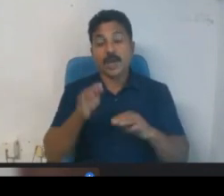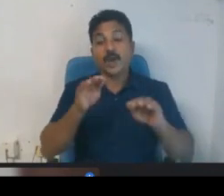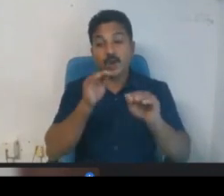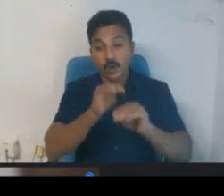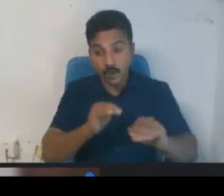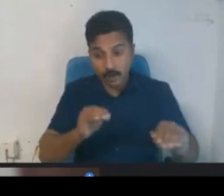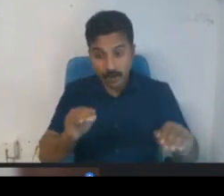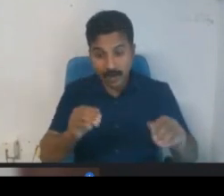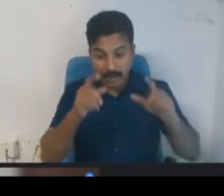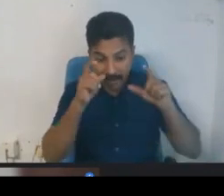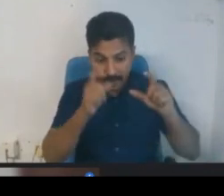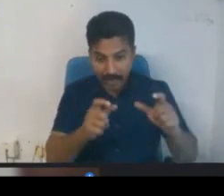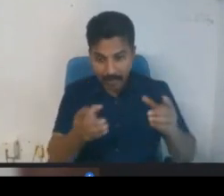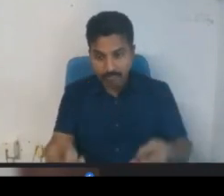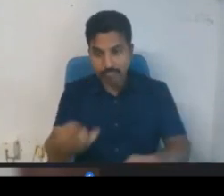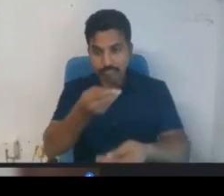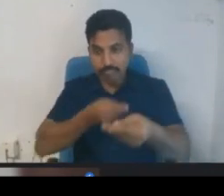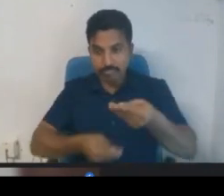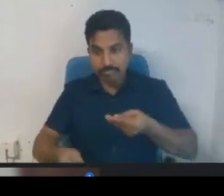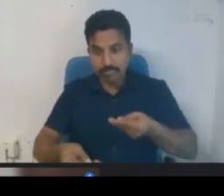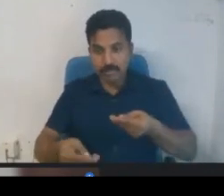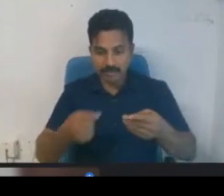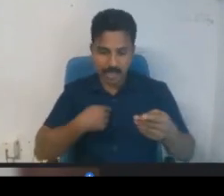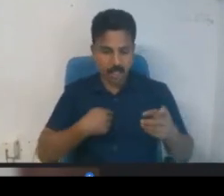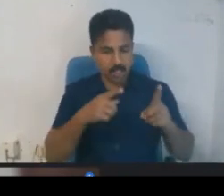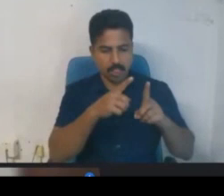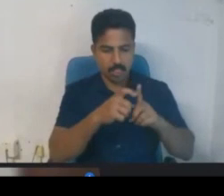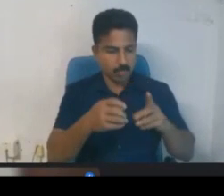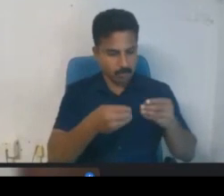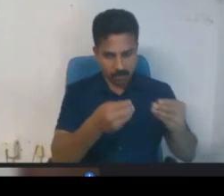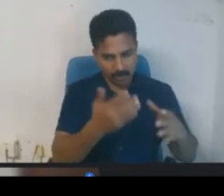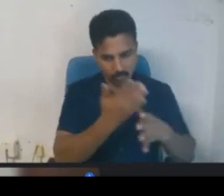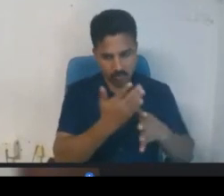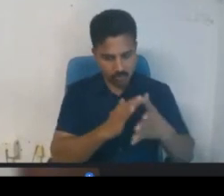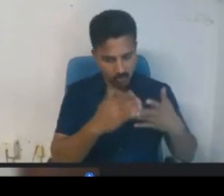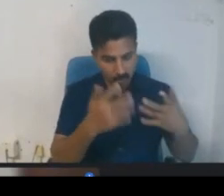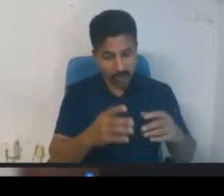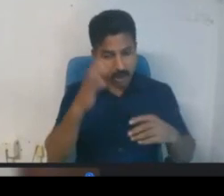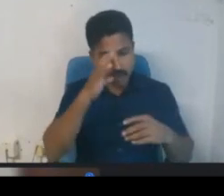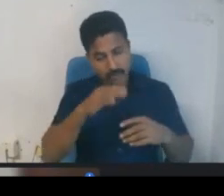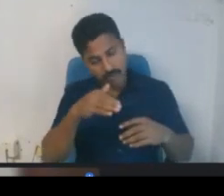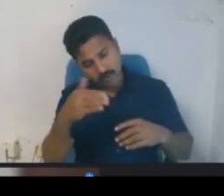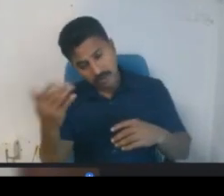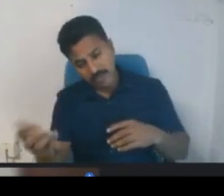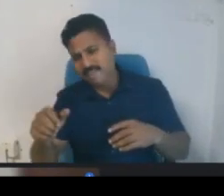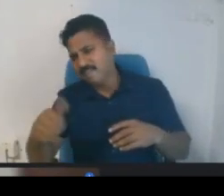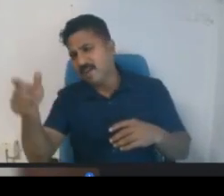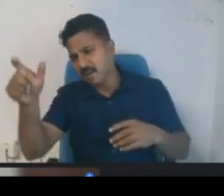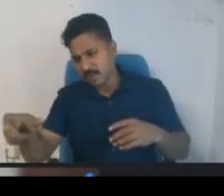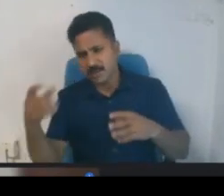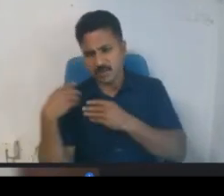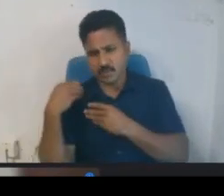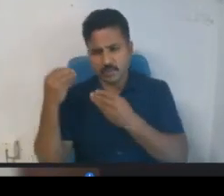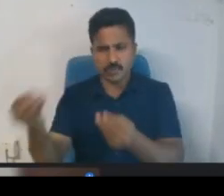സ്വാപ്പ് ചെയ്യുക എന്ന് പറഞ്ഞു കഴിഞ്ഞാൽ നിങ്ങൾ നിങ്ങൾ നിങ്ങളുടെ കുറച്ച് കാര്യങ്ങൾ ചെയ്യുക, കുറച്ച് കാര്യങ്ങൾ ചെയ്തിട്ട് ഒരു ഉച്ച കഴിഞ്ഞുള്ള സമയം വേറെ